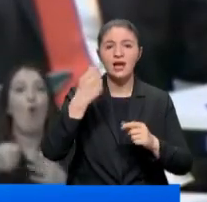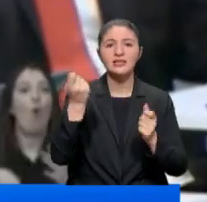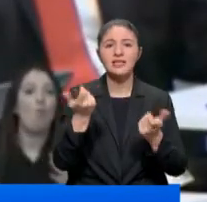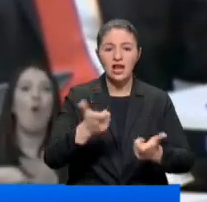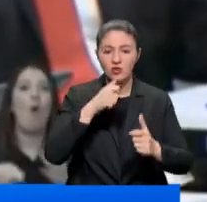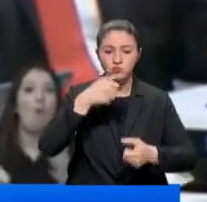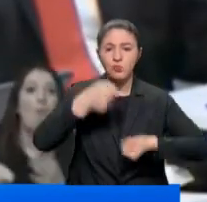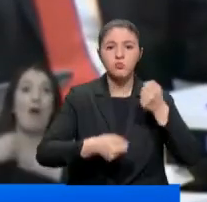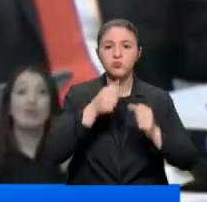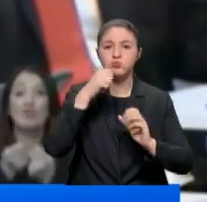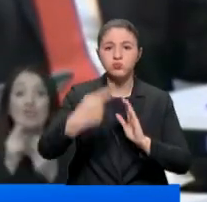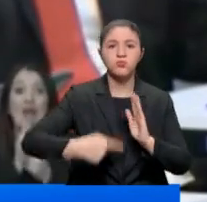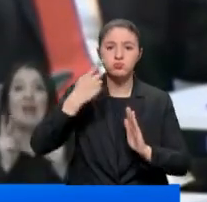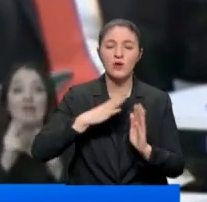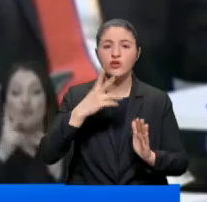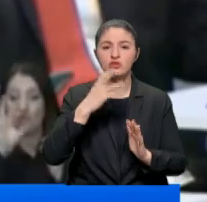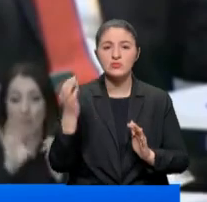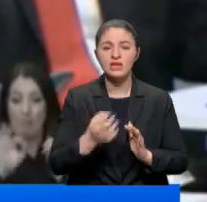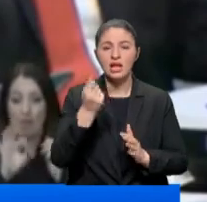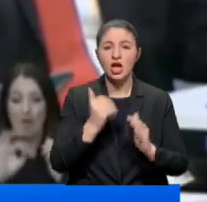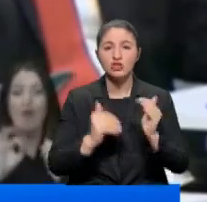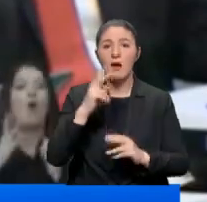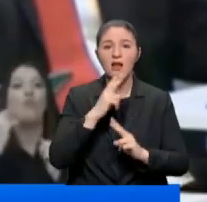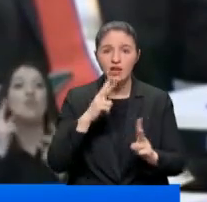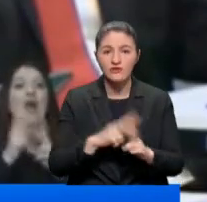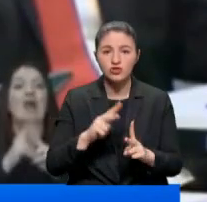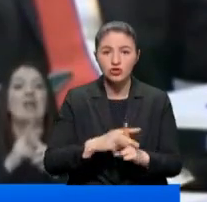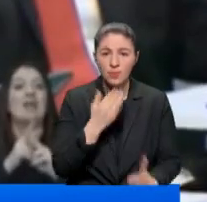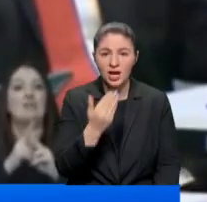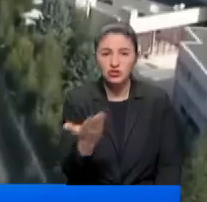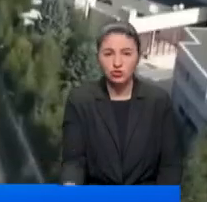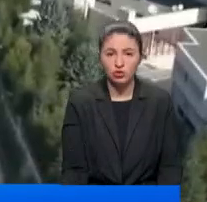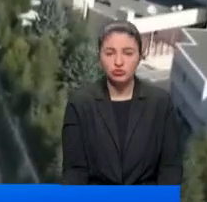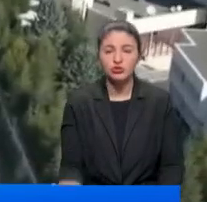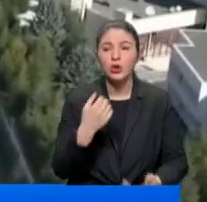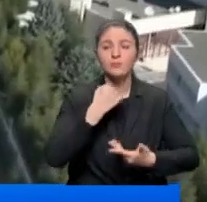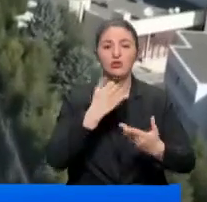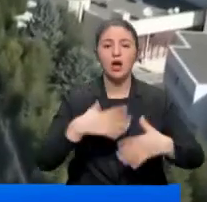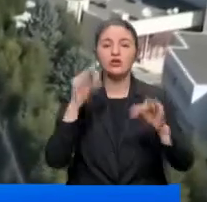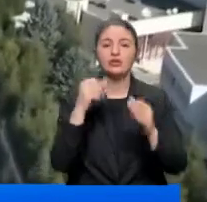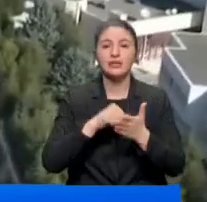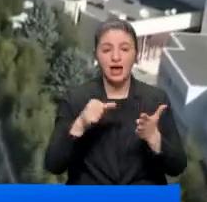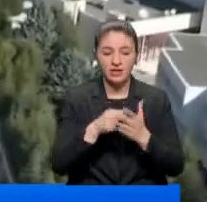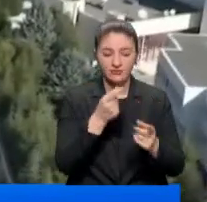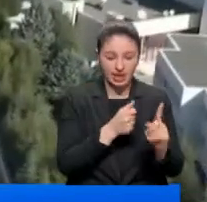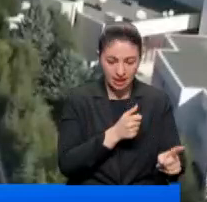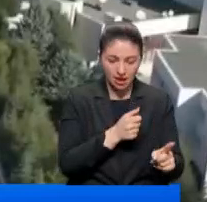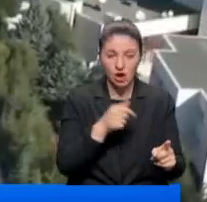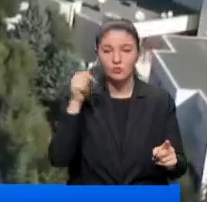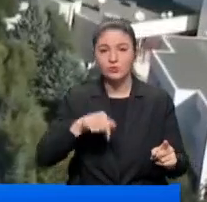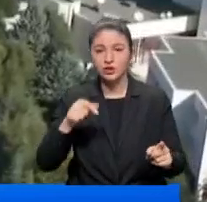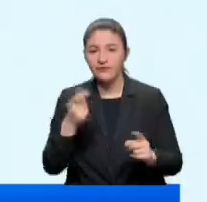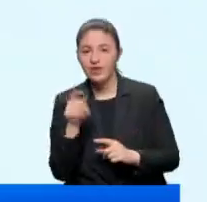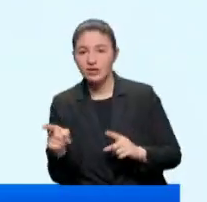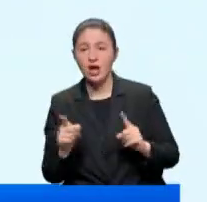çalışıyor. Bakın 3 milyar liraya çıkmış bir elektrik faturasından bahsediyoruz. Bütçenin hazırlandığı tarihteki fiyatlarla